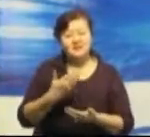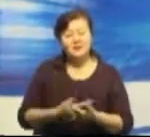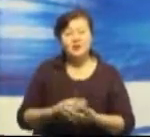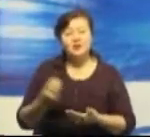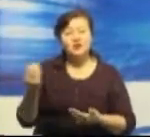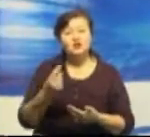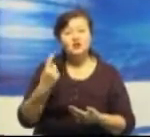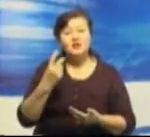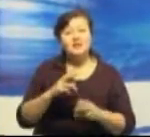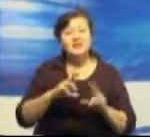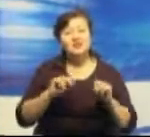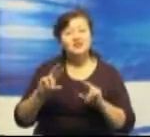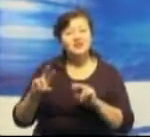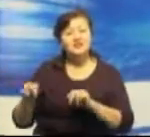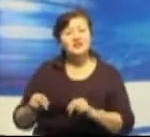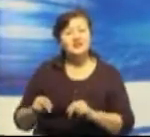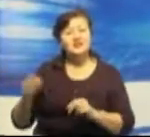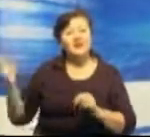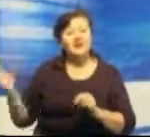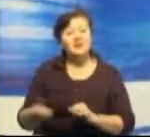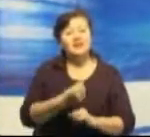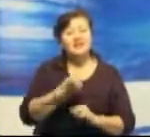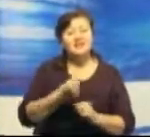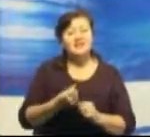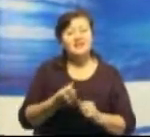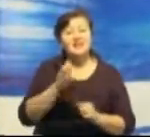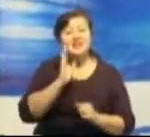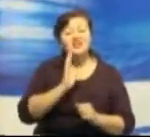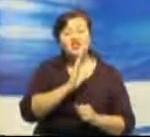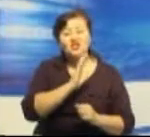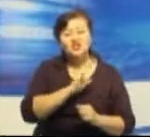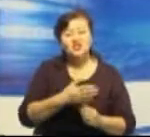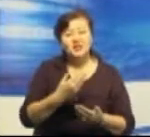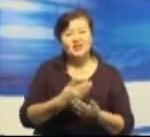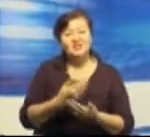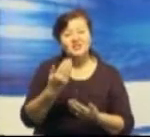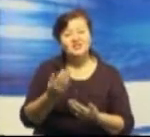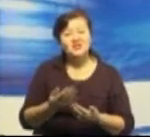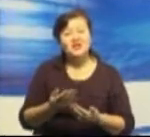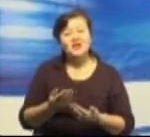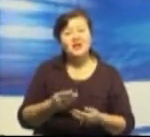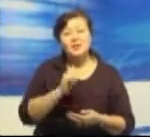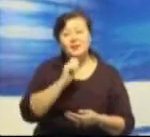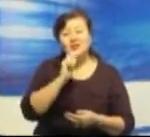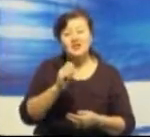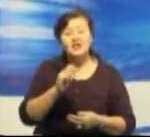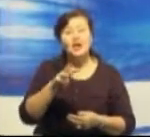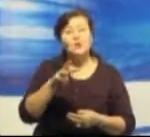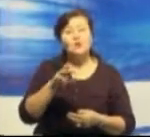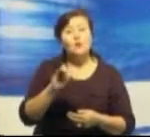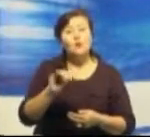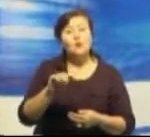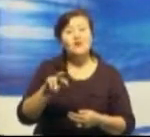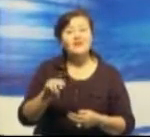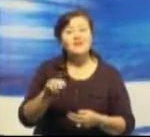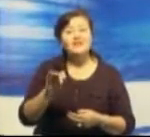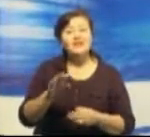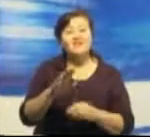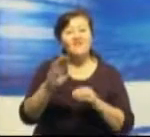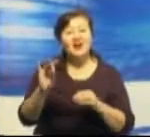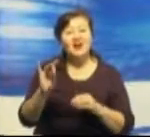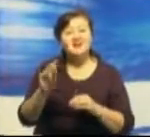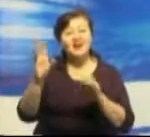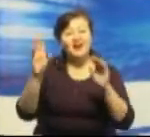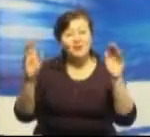одной счастливой обладательницей ценного приза стала Евгения Иванова. Ей досталась мультиварка. Все, что нужно для того, чтобы стать